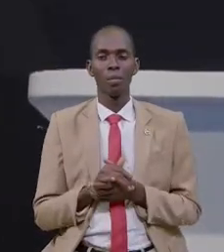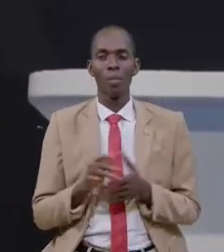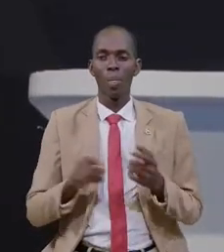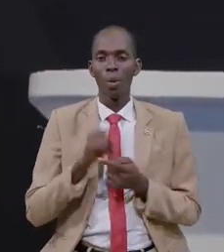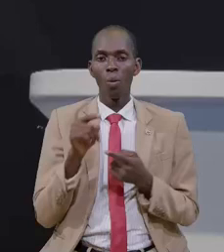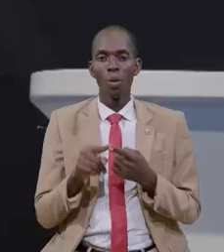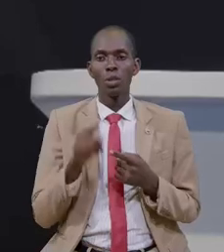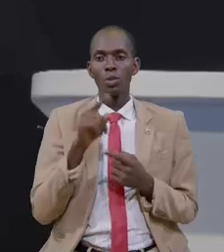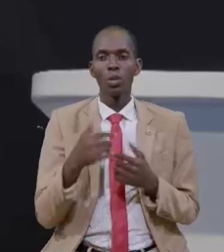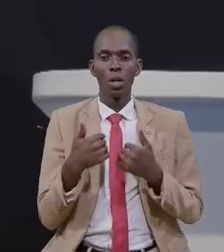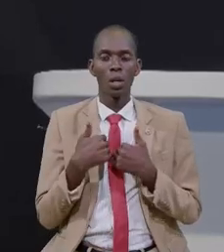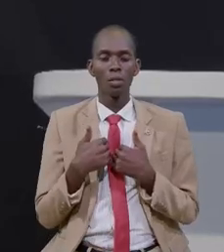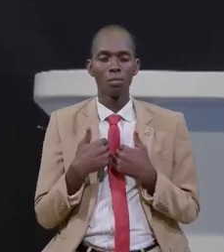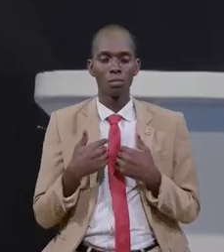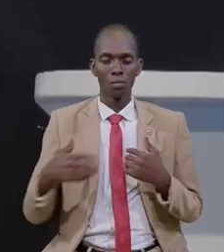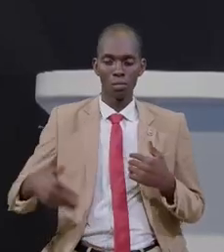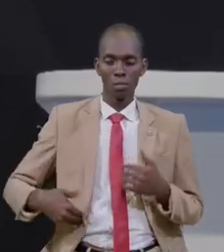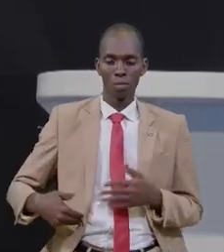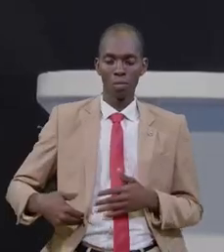Quand vous avez une tumeur